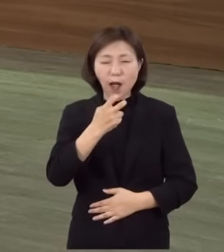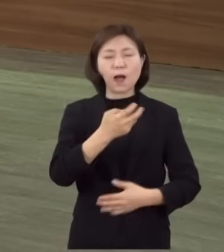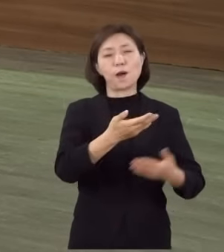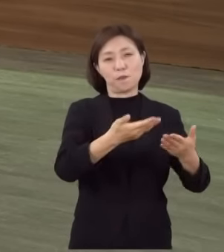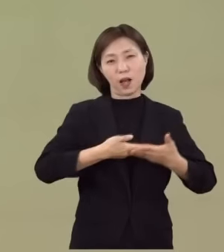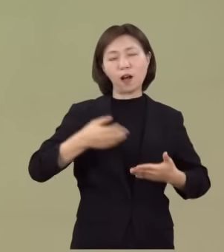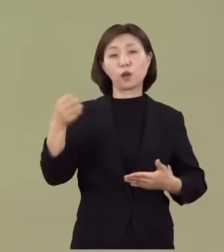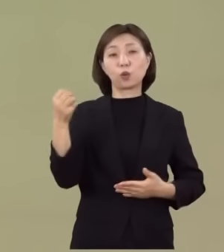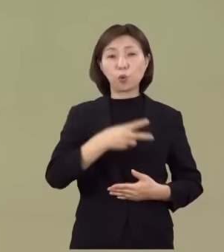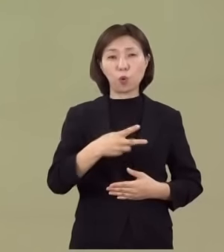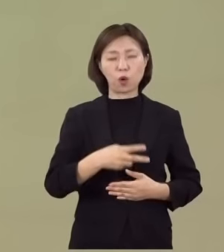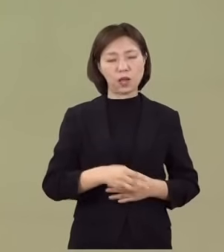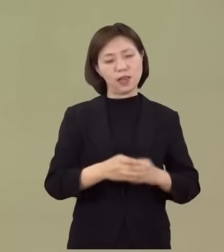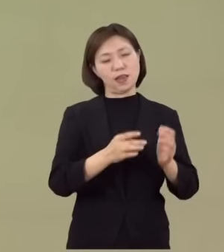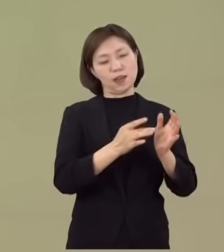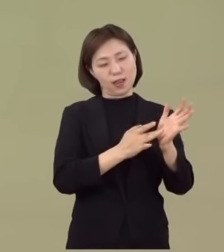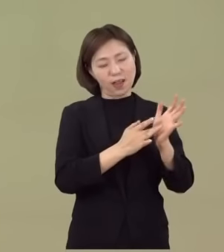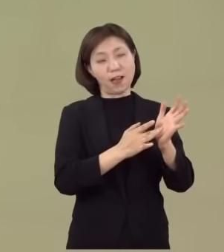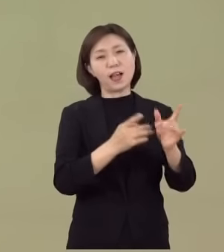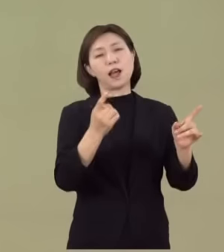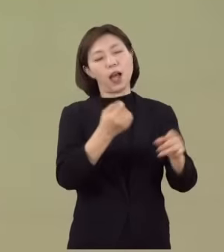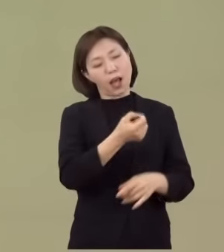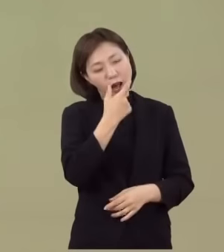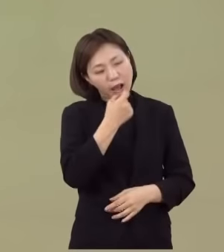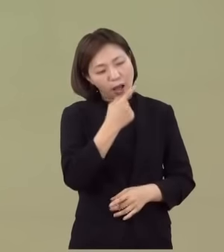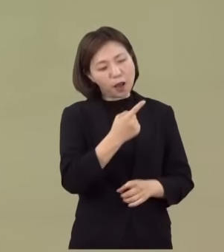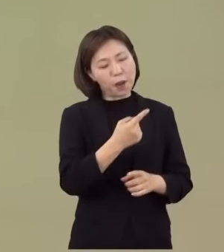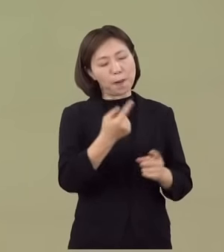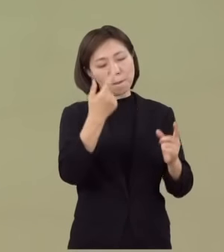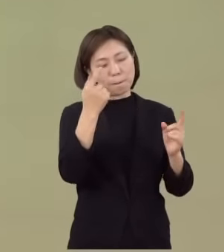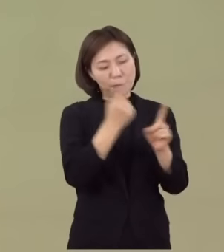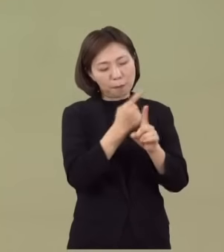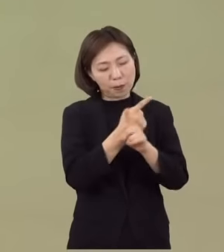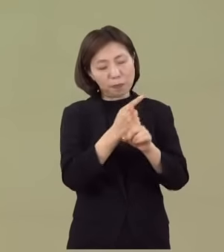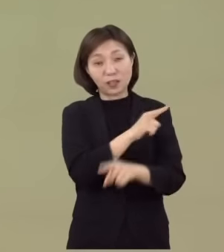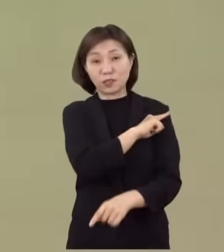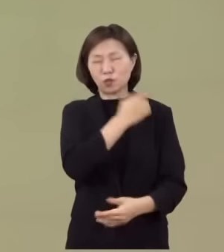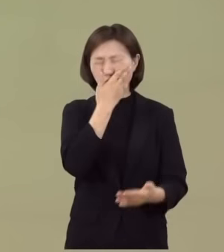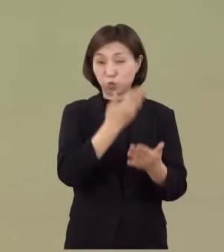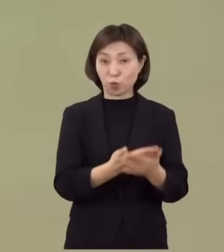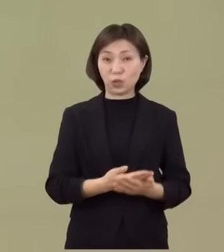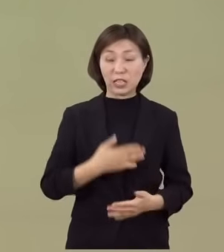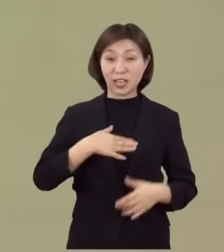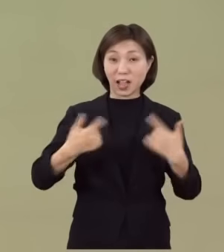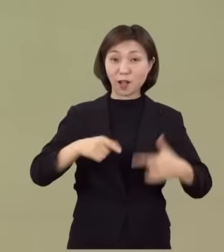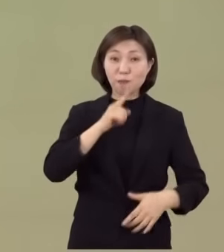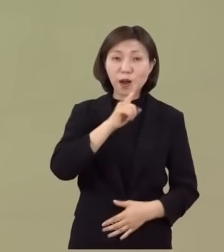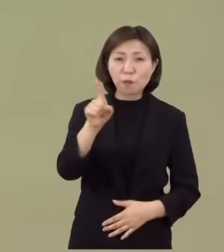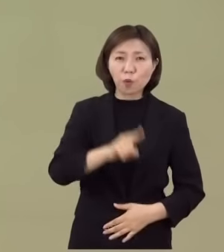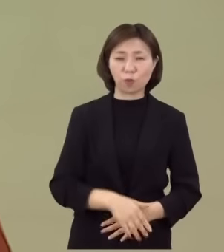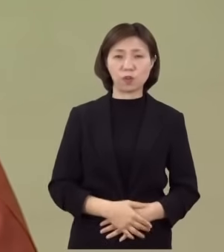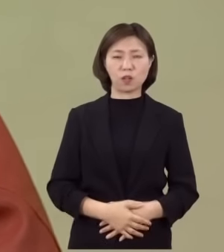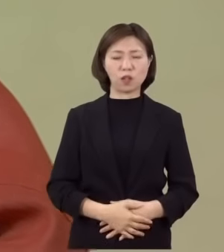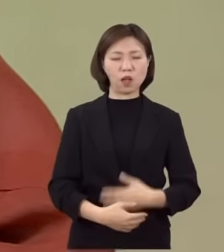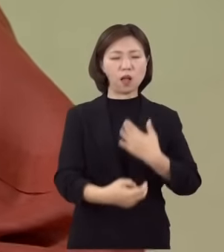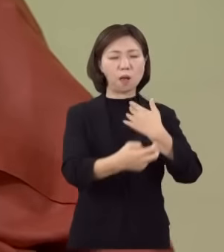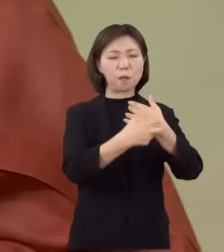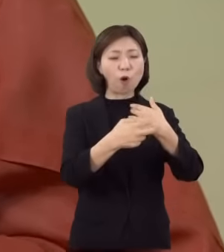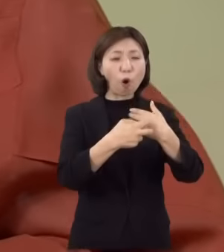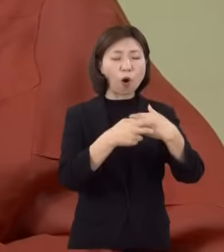합니다 그래서 제가 늘 말씀드렸죠 그렇죠 어 진로는 의사에게